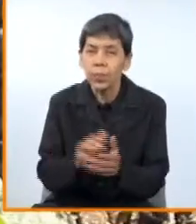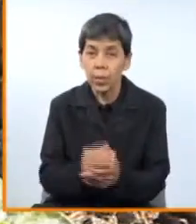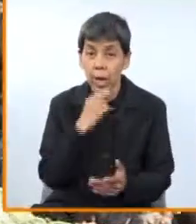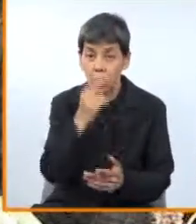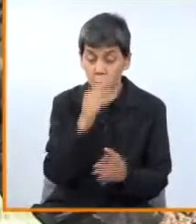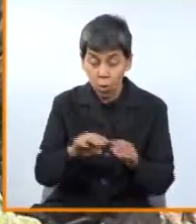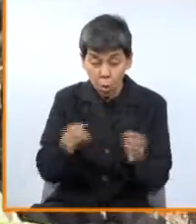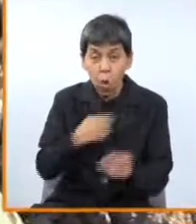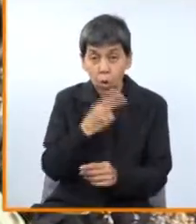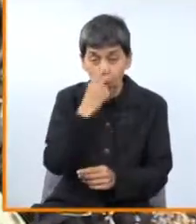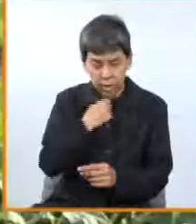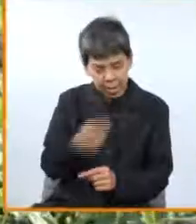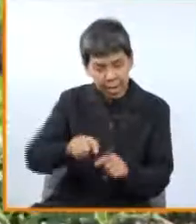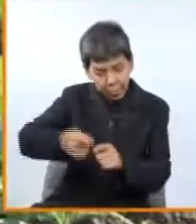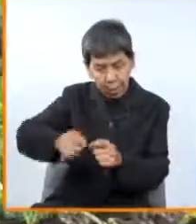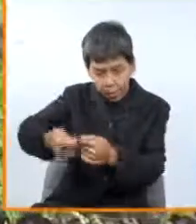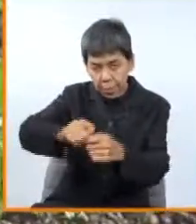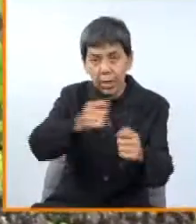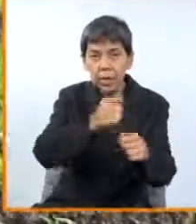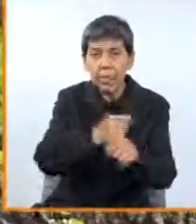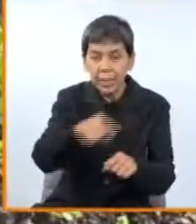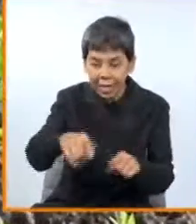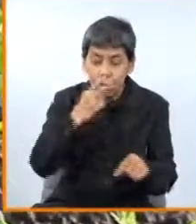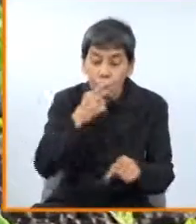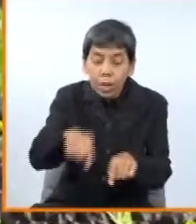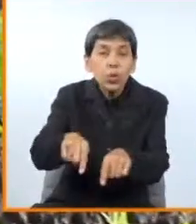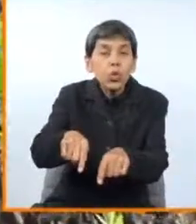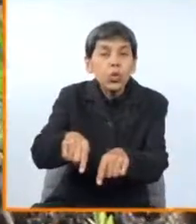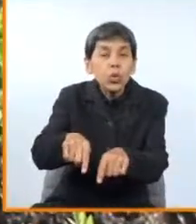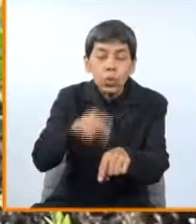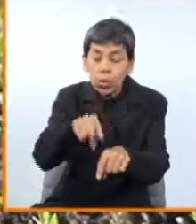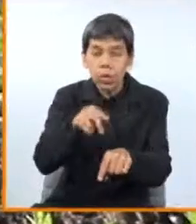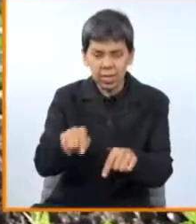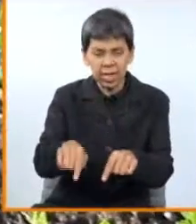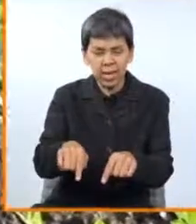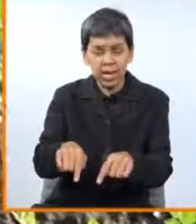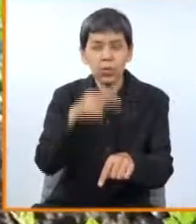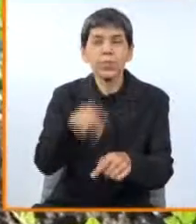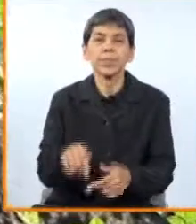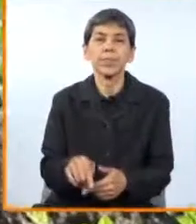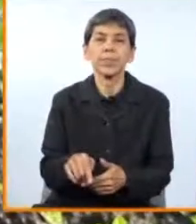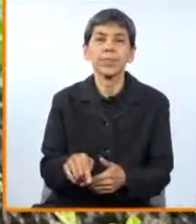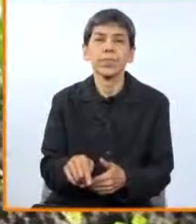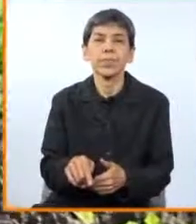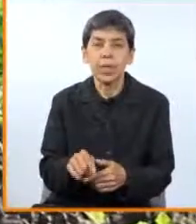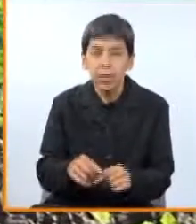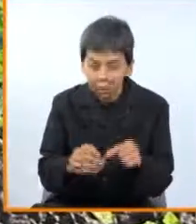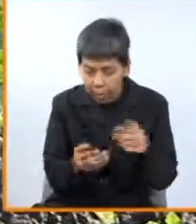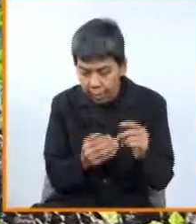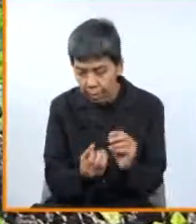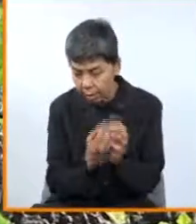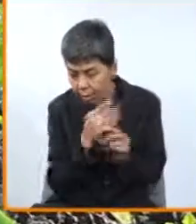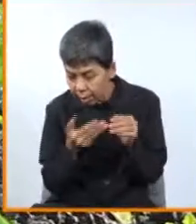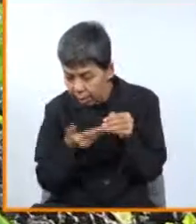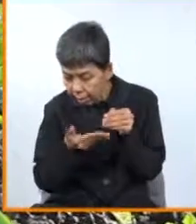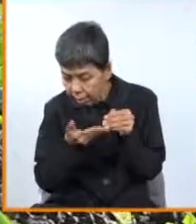ยังกับลูกเนี้ยลุงก็ต้องดิดทิ้งเนี่ยอย่างเพิ่งลูกเนี่ยๆๆอย่างเงี้ยลุงก็ต้องเนี่ยอย่างเงี้ยข้อที่8ข้อที่5ที่6